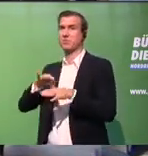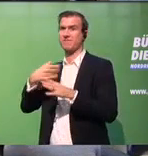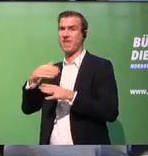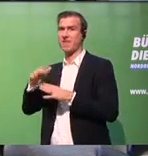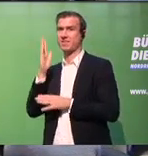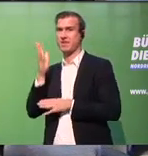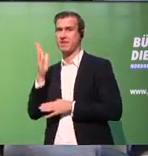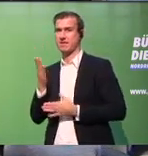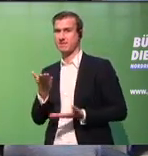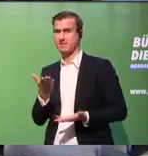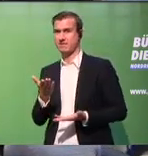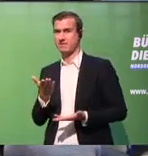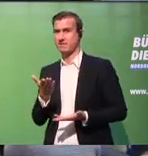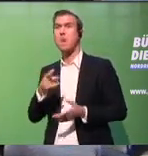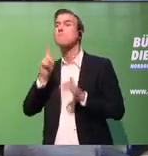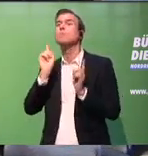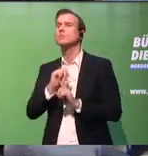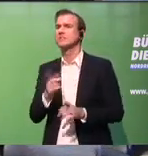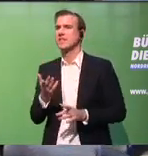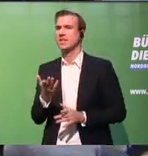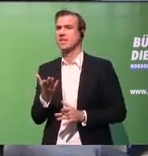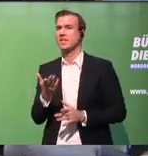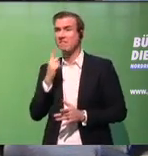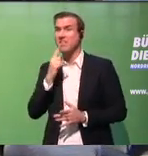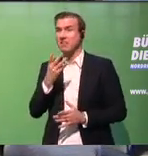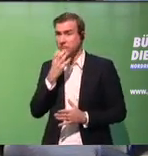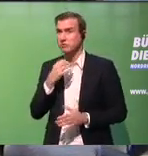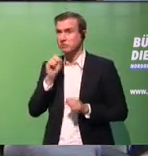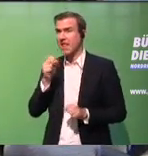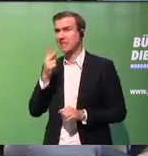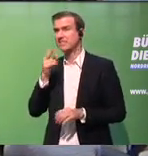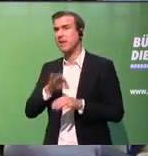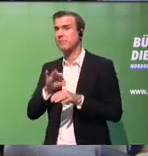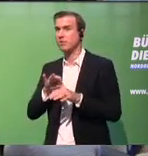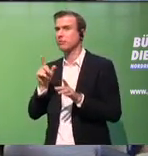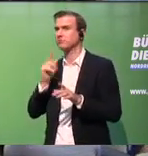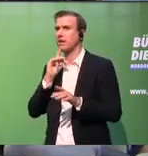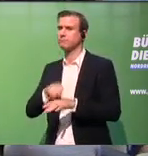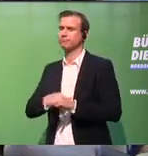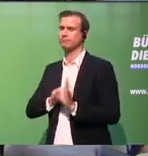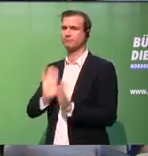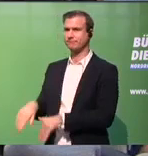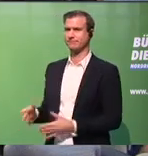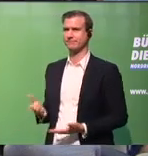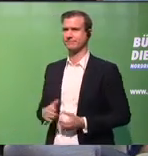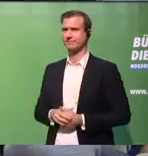sprechen, musst du aber nicht. Du könntest die 2 Minuten auch der Versammlung schenken.